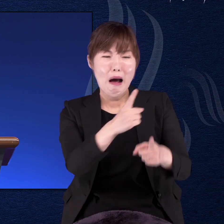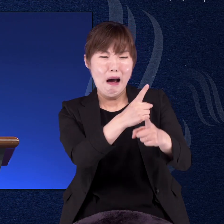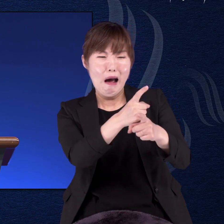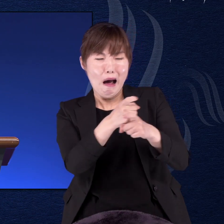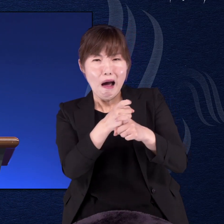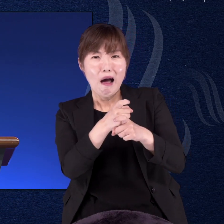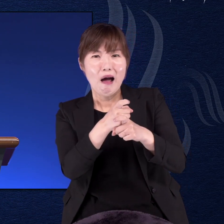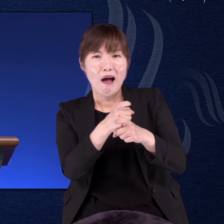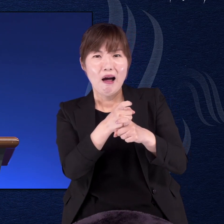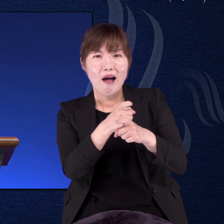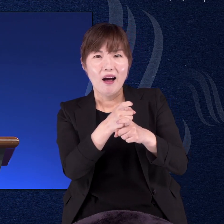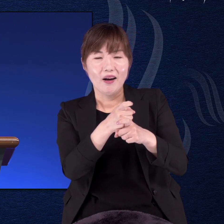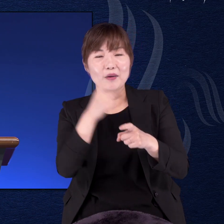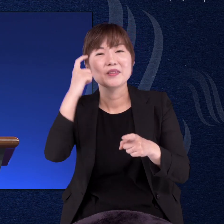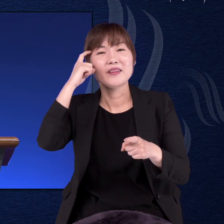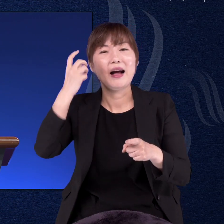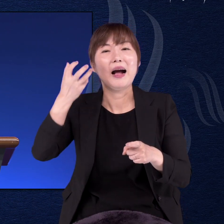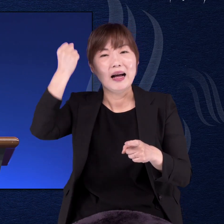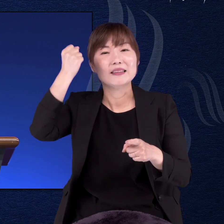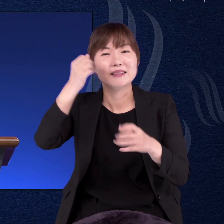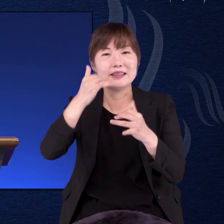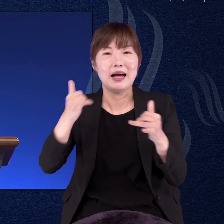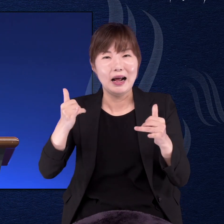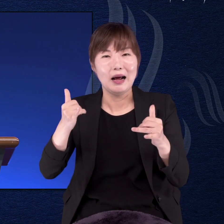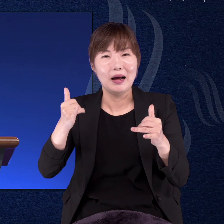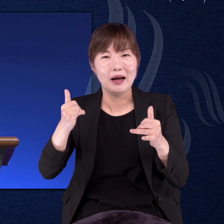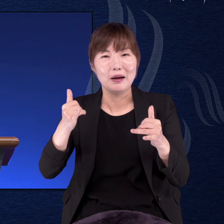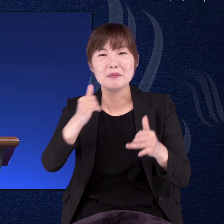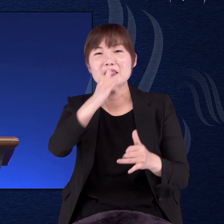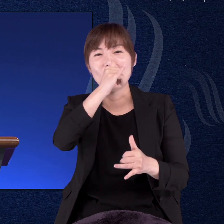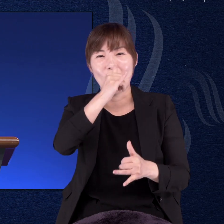왼수. 더해서 어떤 사람들은 왼수 덩어리.